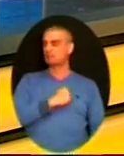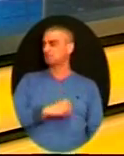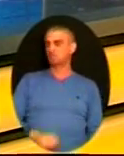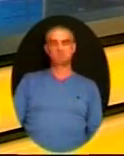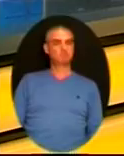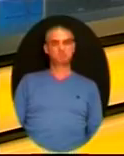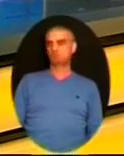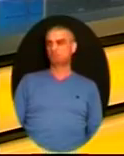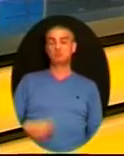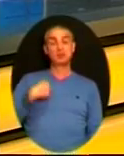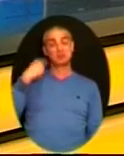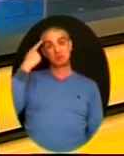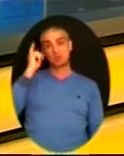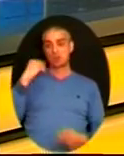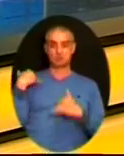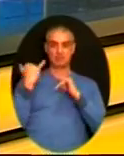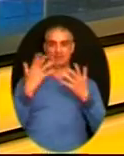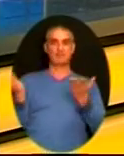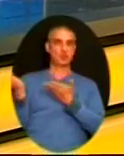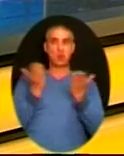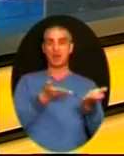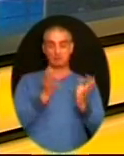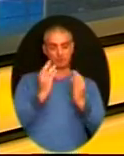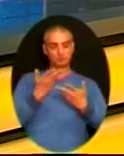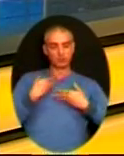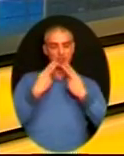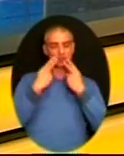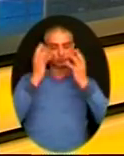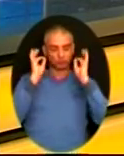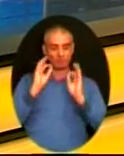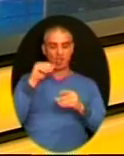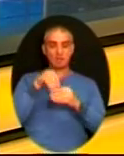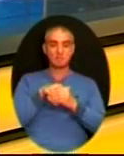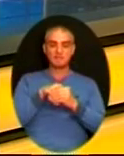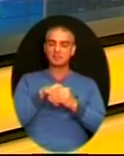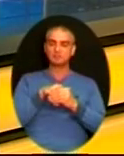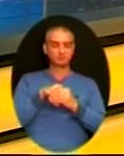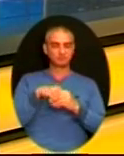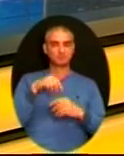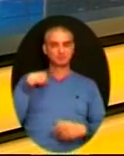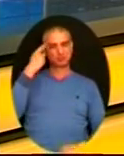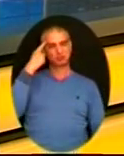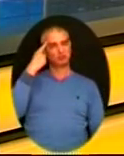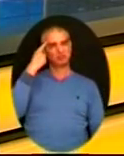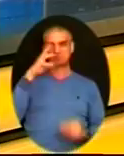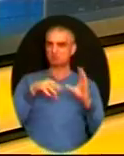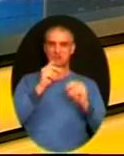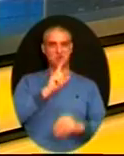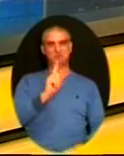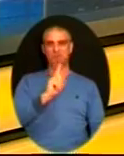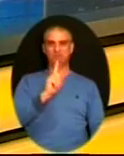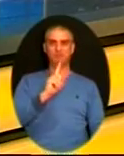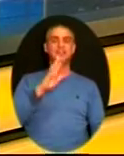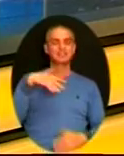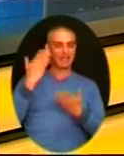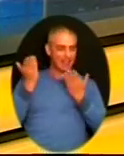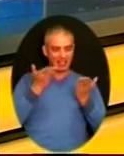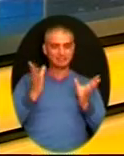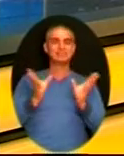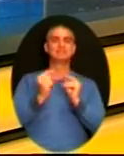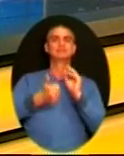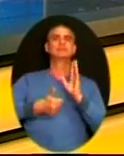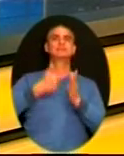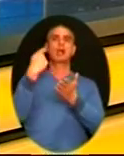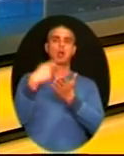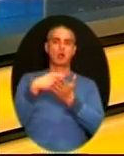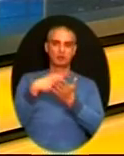אני יכול רק להעריך, עוד הבאנו פה עוד מעט עורך שממש ייתן לנו תשובות מבפנים, אבל אני מעריך שלא יהיו בחירות ויהיה ליל הסדר עם שר